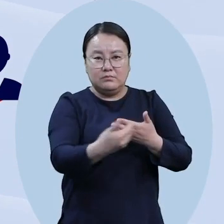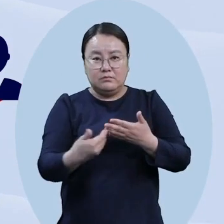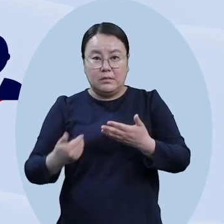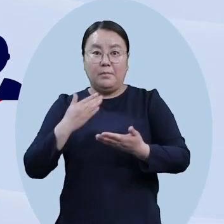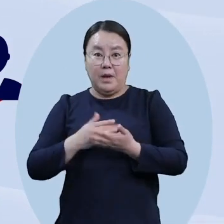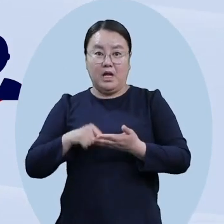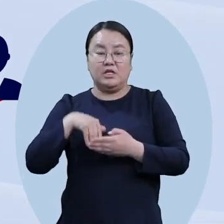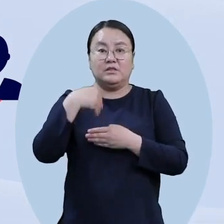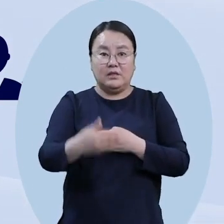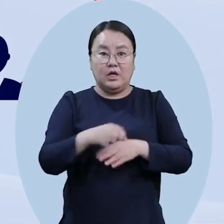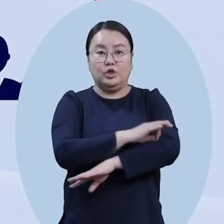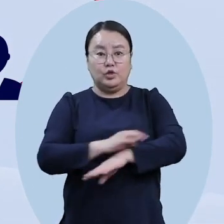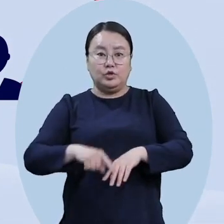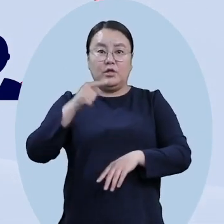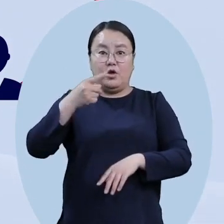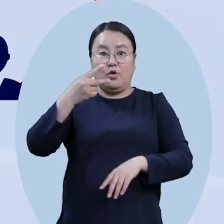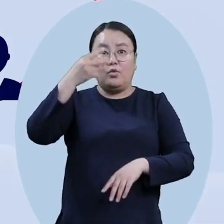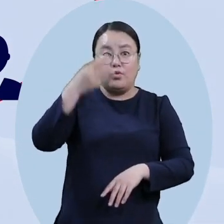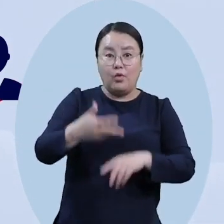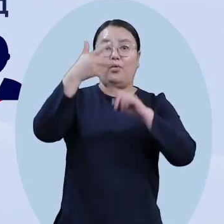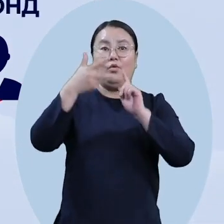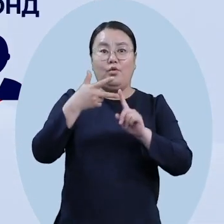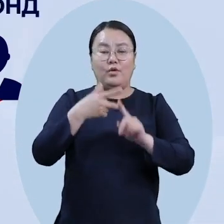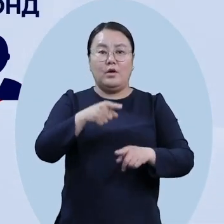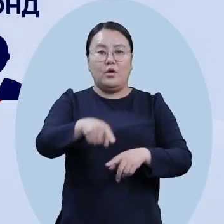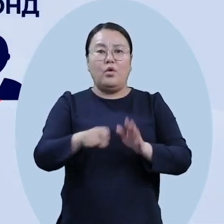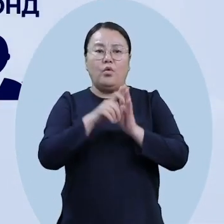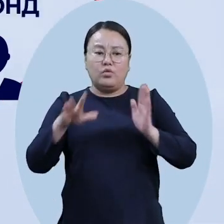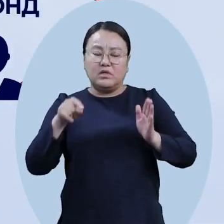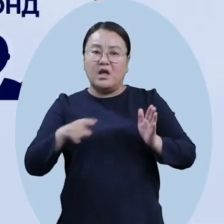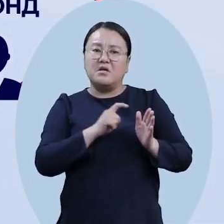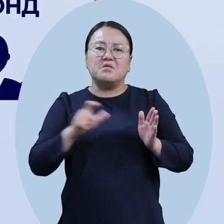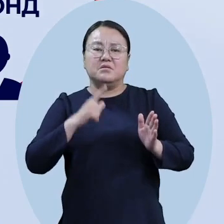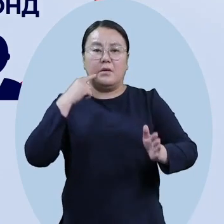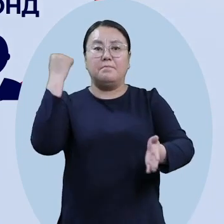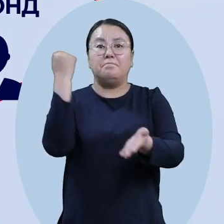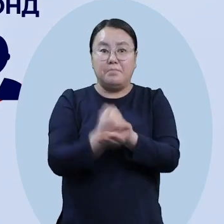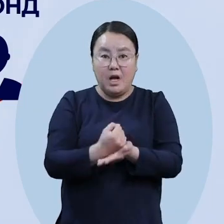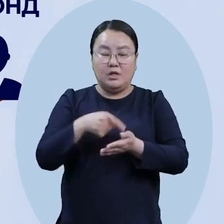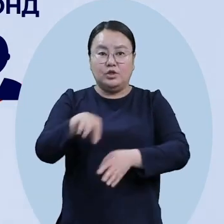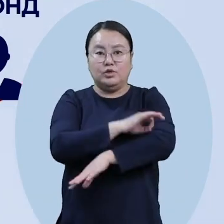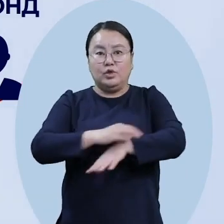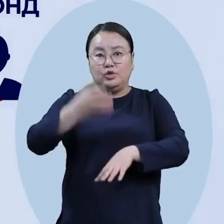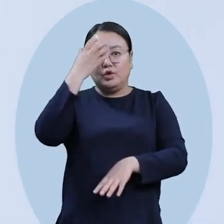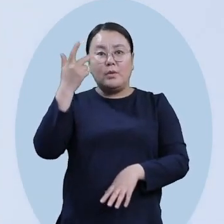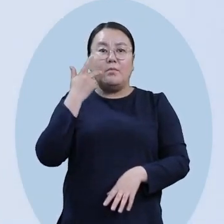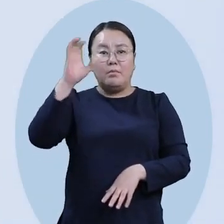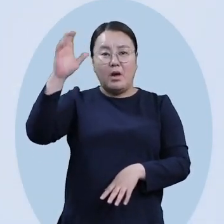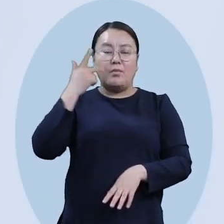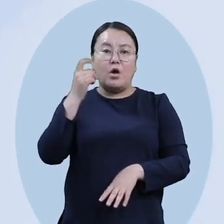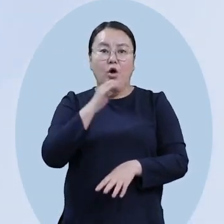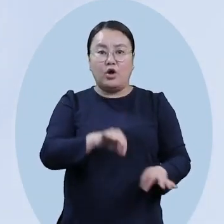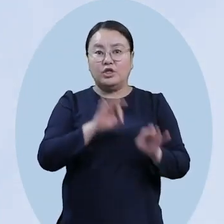хураадаг. Үүний дараа төслийг 3 дахь хэлэлцүүлэгт бэлтгэх үүрэг хугацааг тогтоосон тогтоолыг баталж төслийг төрийн байгуулалтын байнгын